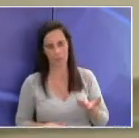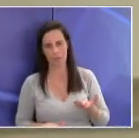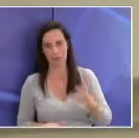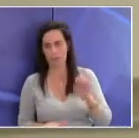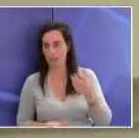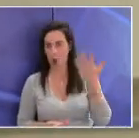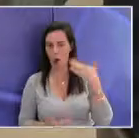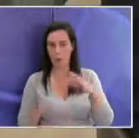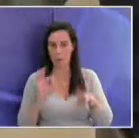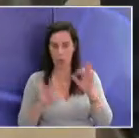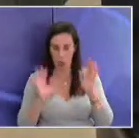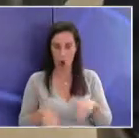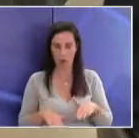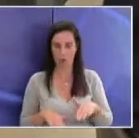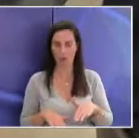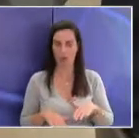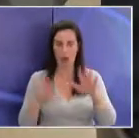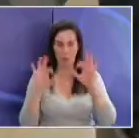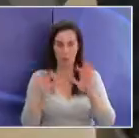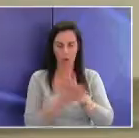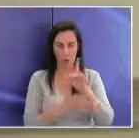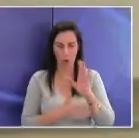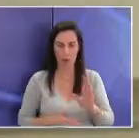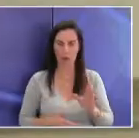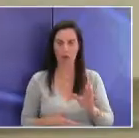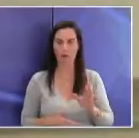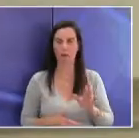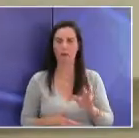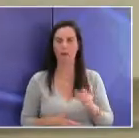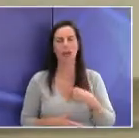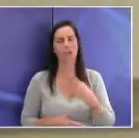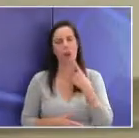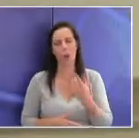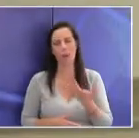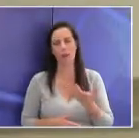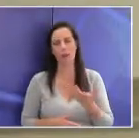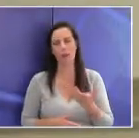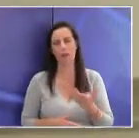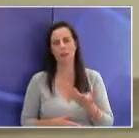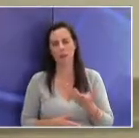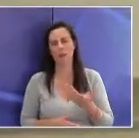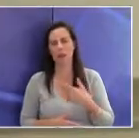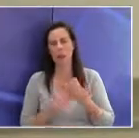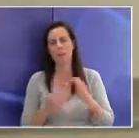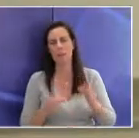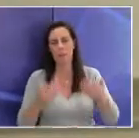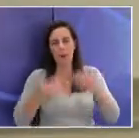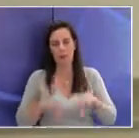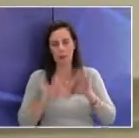אם לא היה בחירות ממלא באוקטובר, נובמבר, מה שצריך להיות, אז הייתי אומר, אני מצטער שבסוף מקדימים